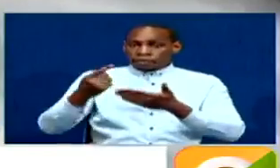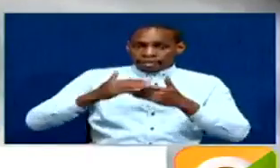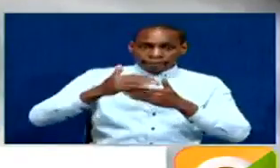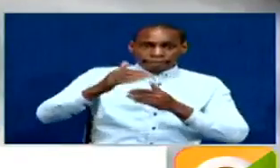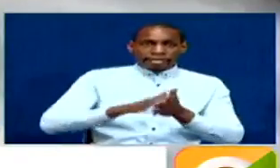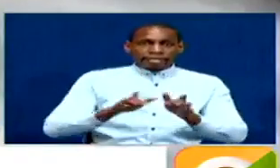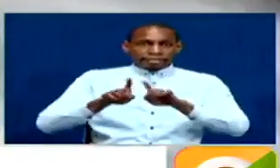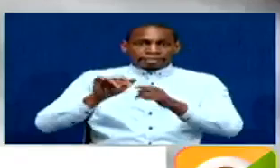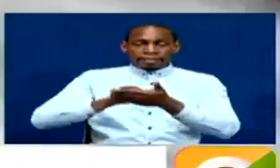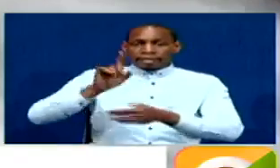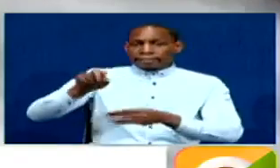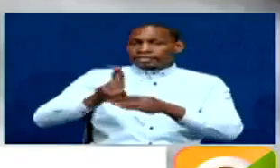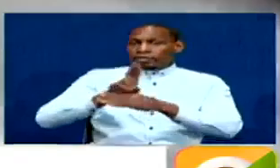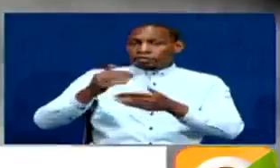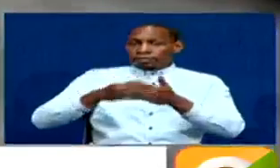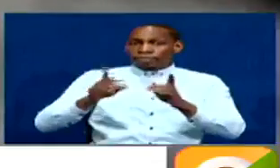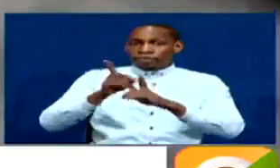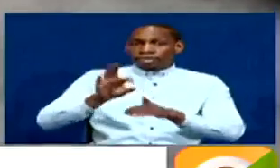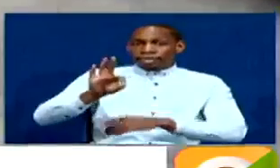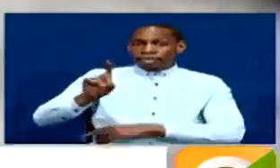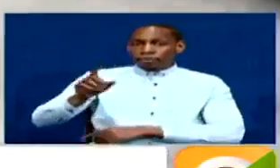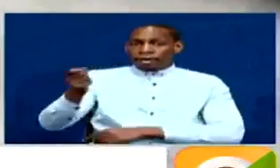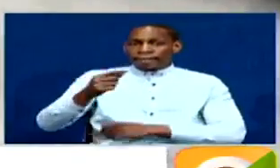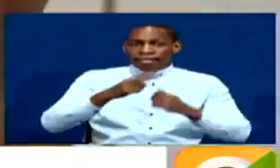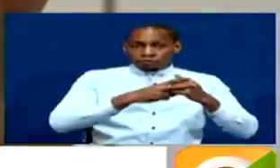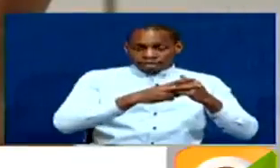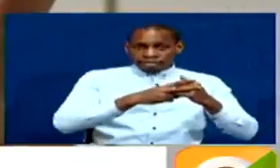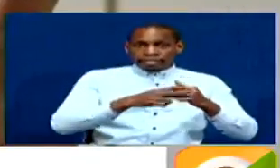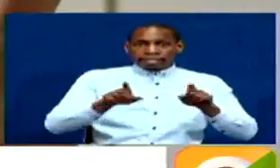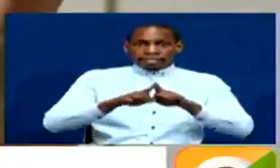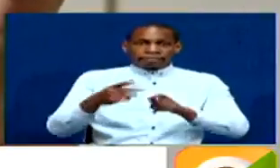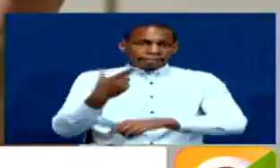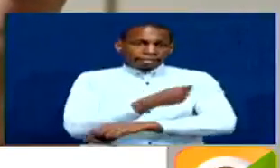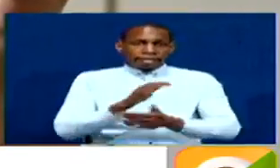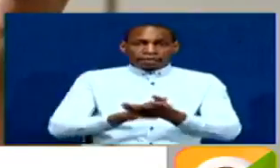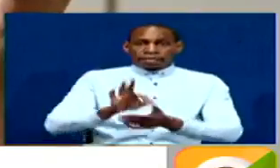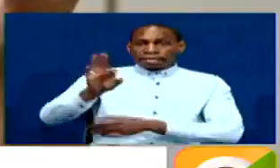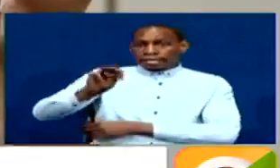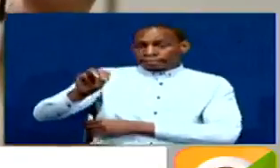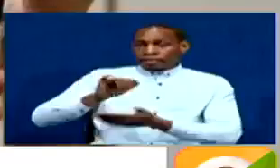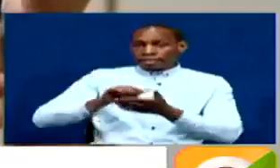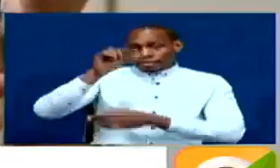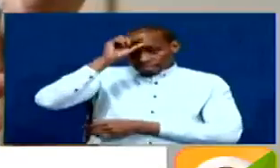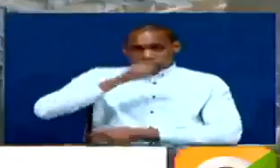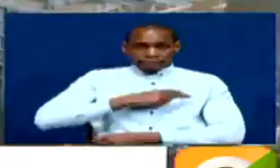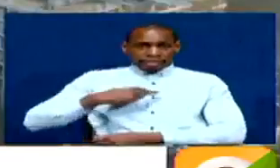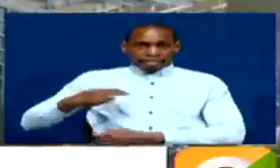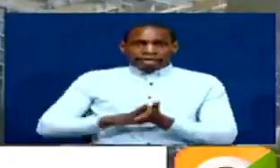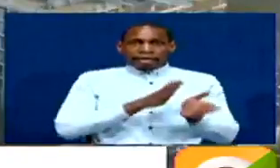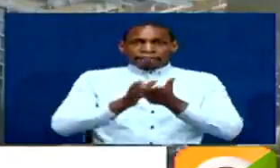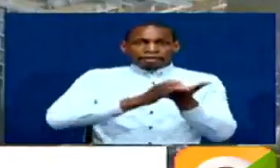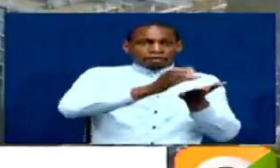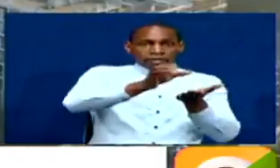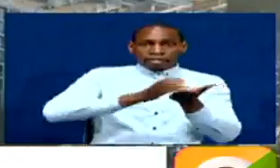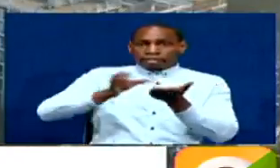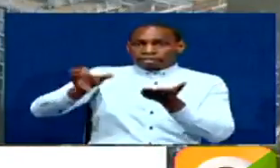hivi na zinazofaa kutumiwa kabla ya tarehe 31 mwezi Julai ni sehemu ya dozi 3,000,000 ambazo serikali ya Denmark imepanga